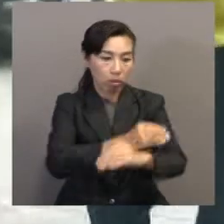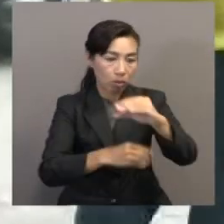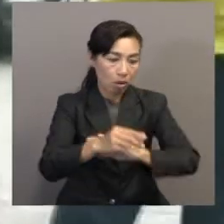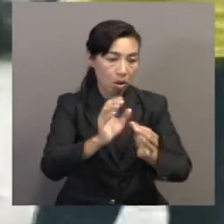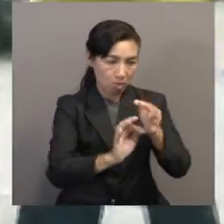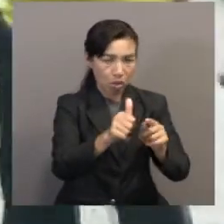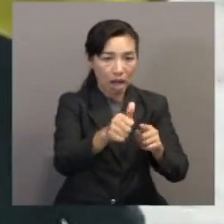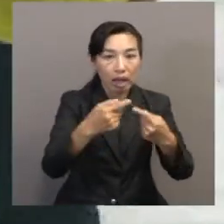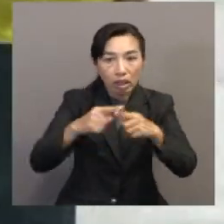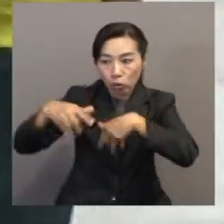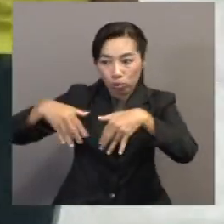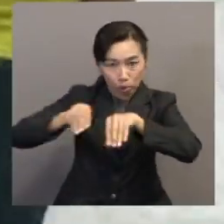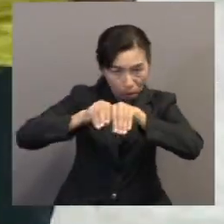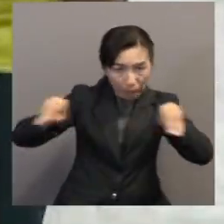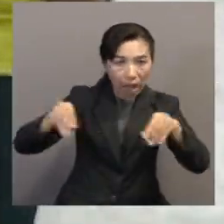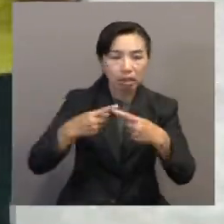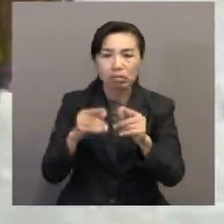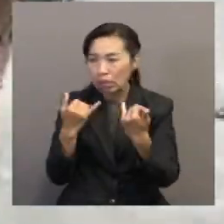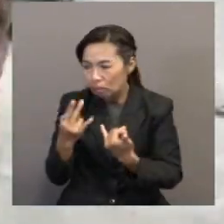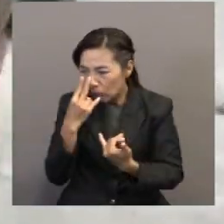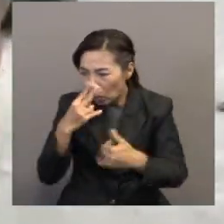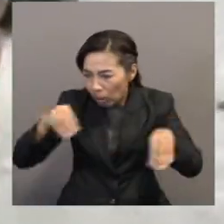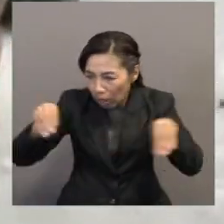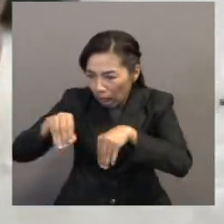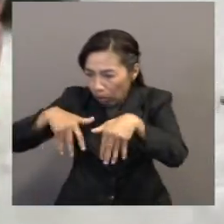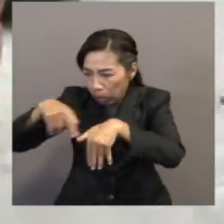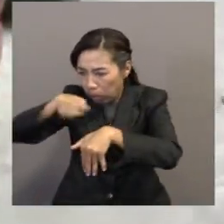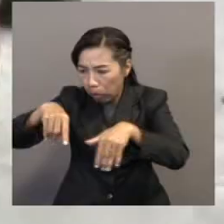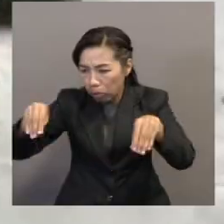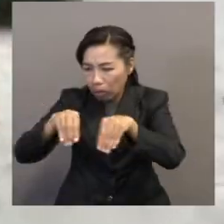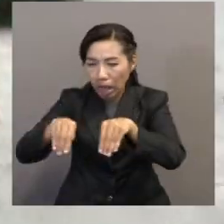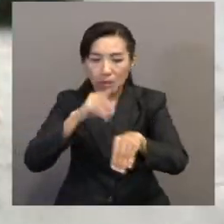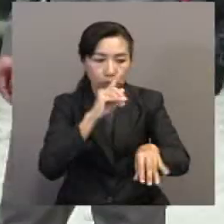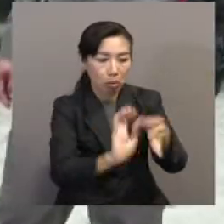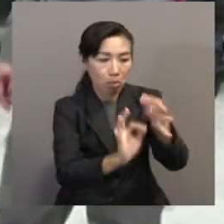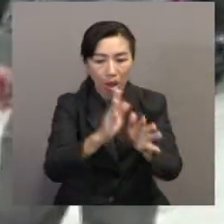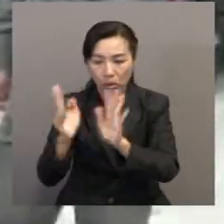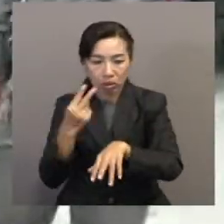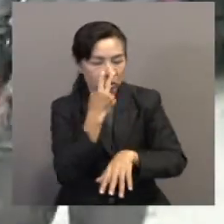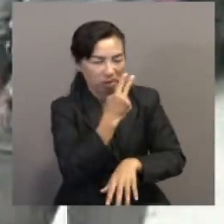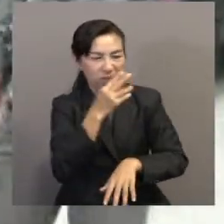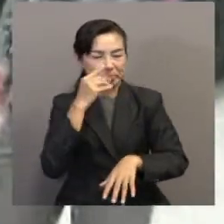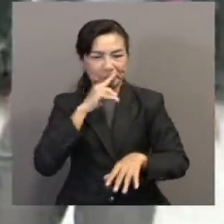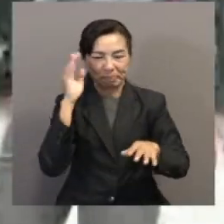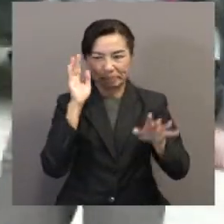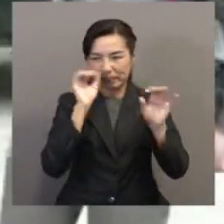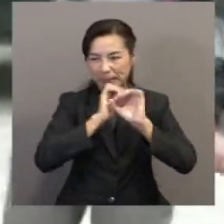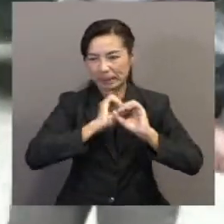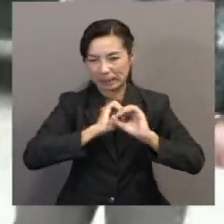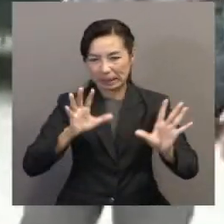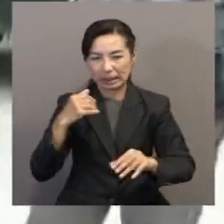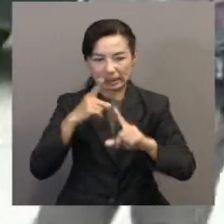งเด็กเล็กมีคนชราถ้ามีการเผาศพขึ้นก็จะเป็นภาพที่อุจจารตากับผู้พบเห็นซึ่งครั้งนี้ตัวเองและก็หลานส